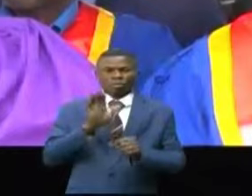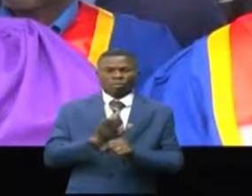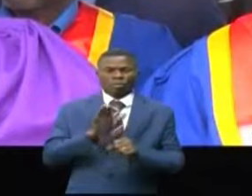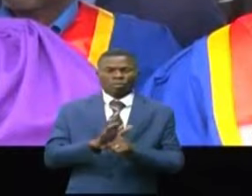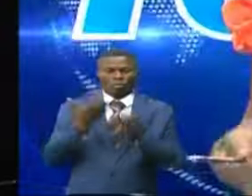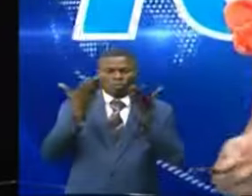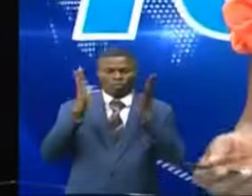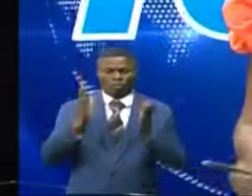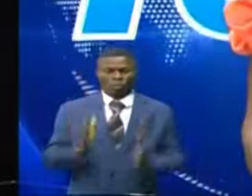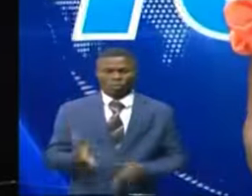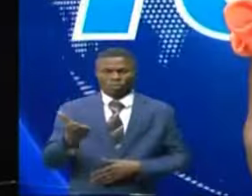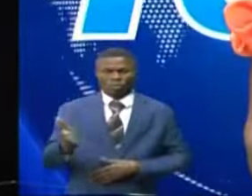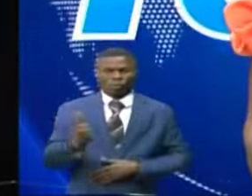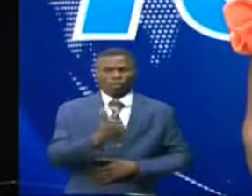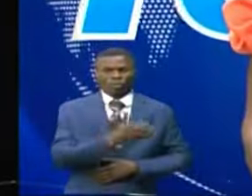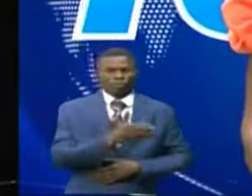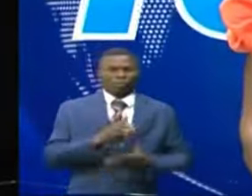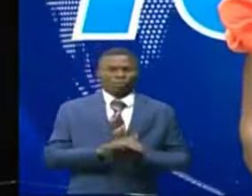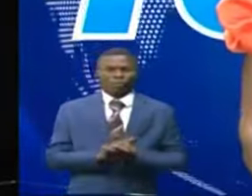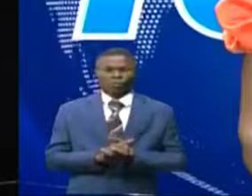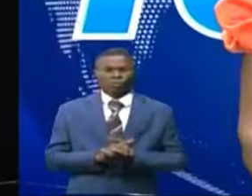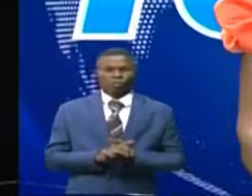intellectuelle.